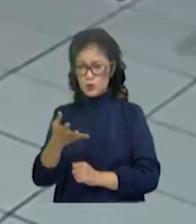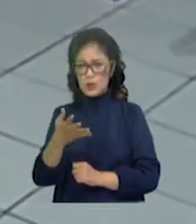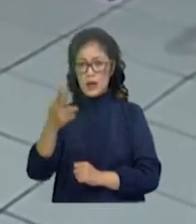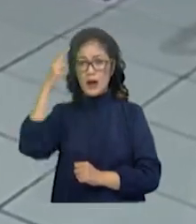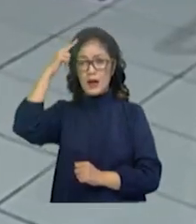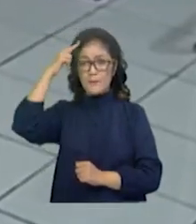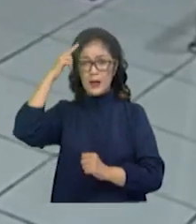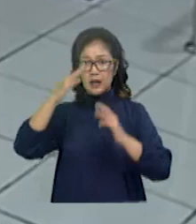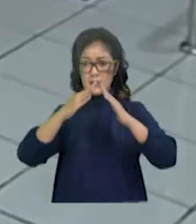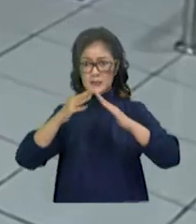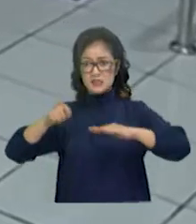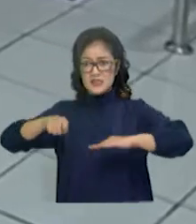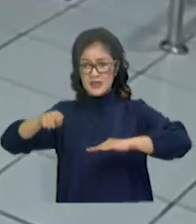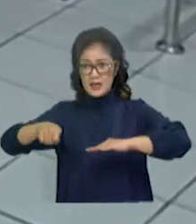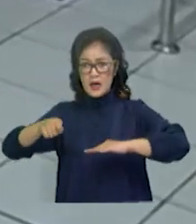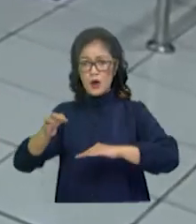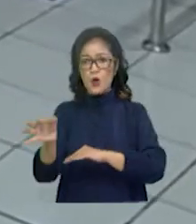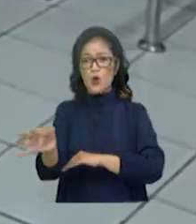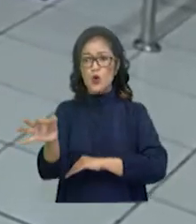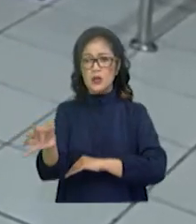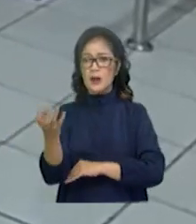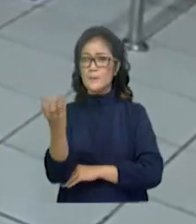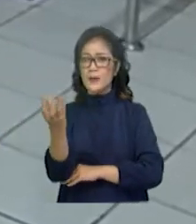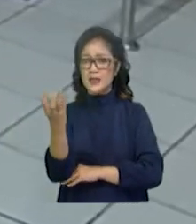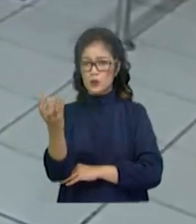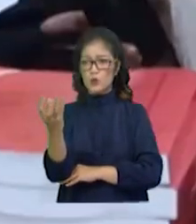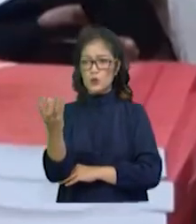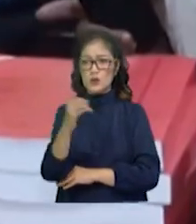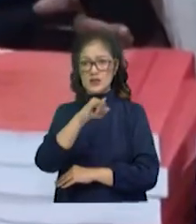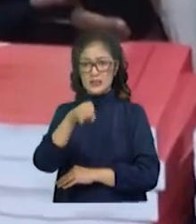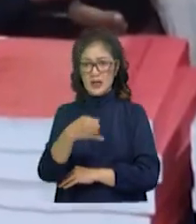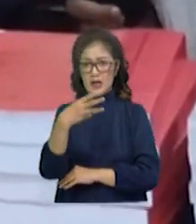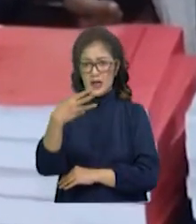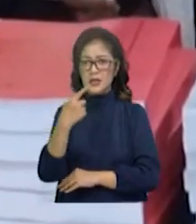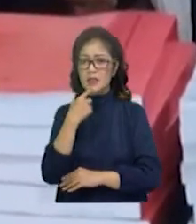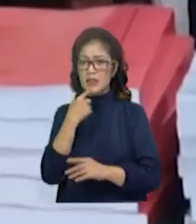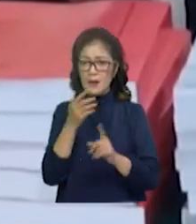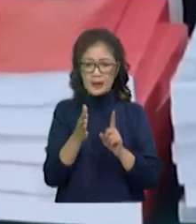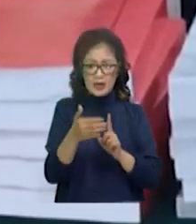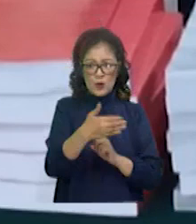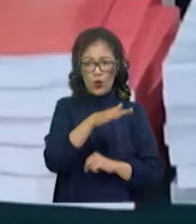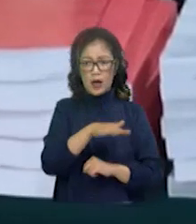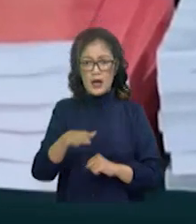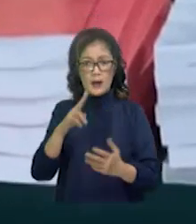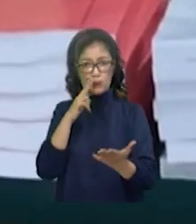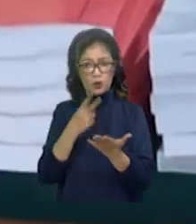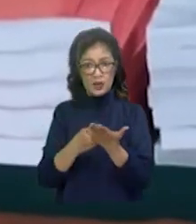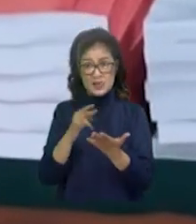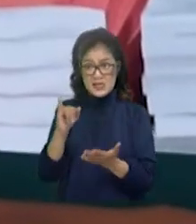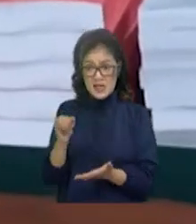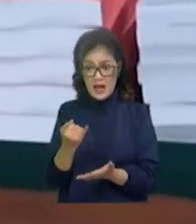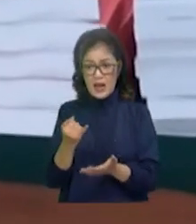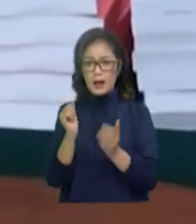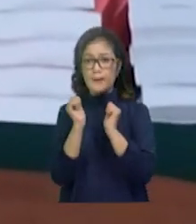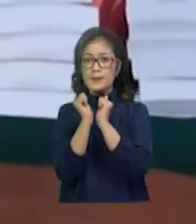Kota Batu Agus Rujito menyampaikan Julianto dikenai tentang perlindungan anak serta terbukti bersalah melakukan tindak pidana